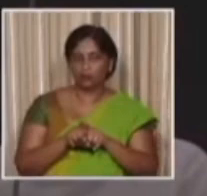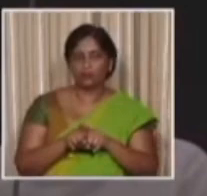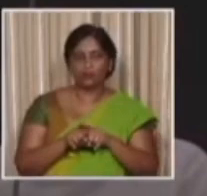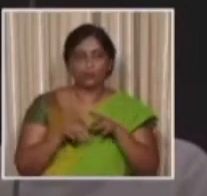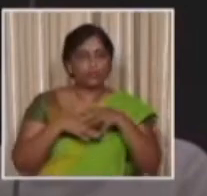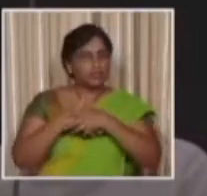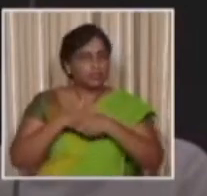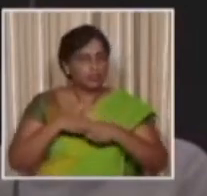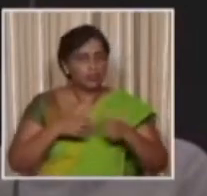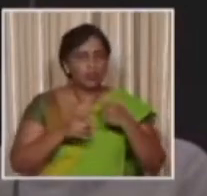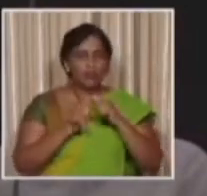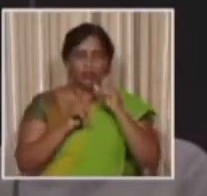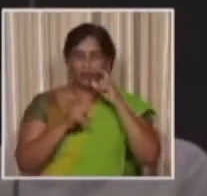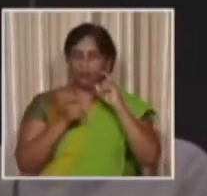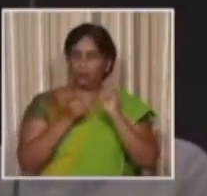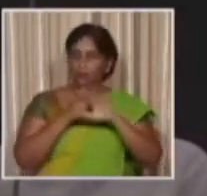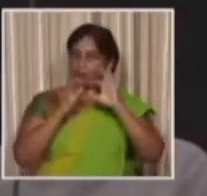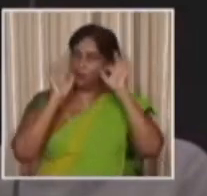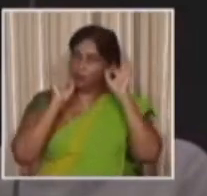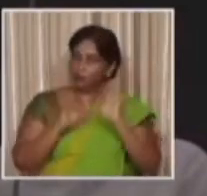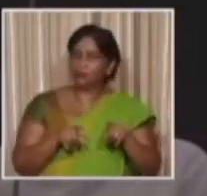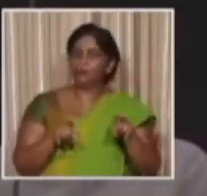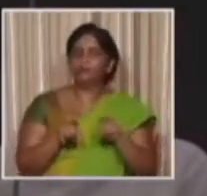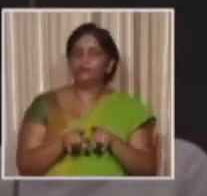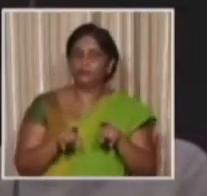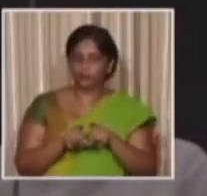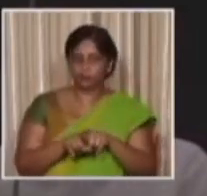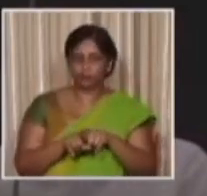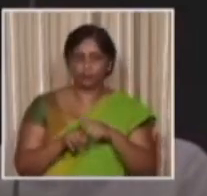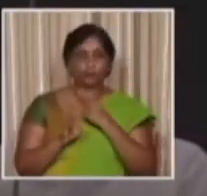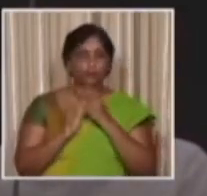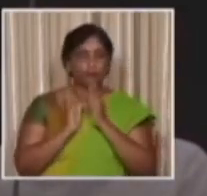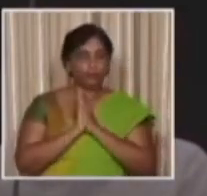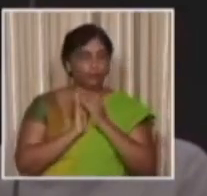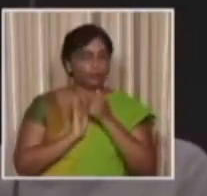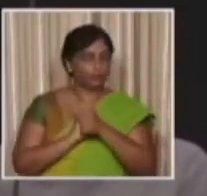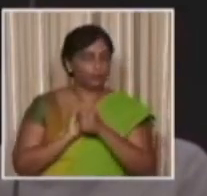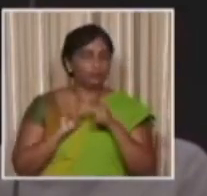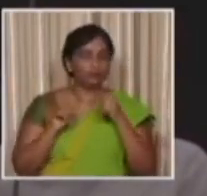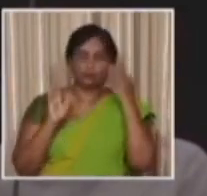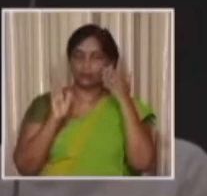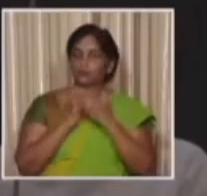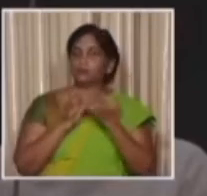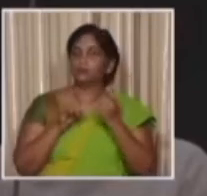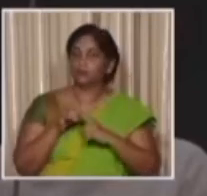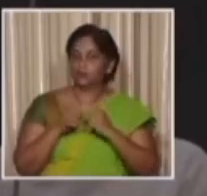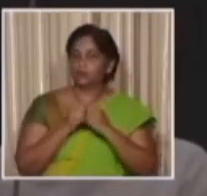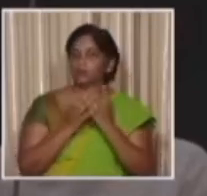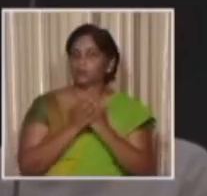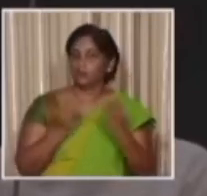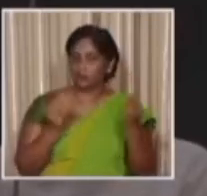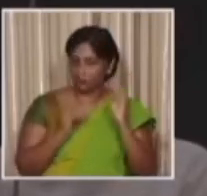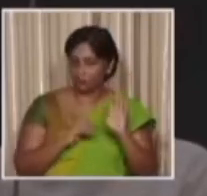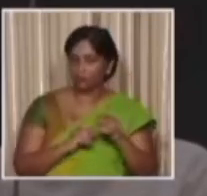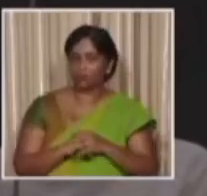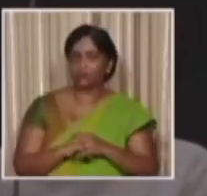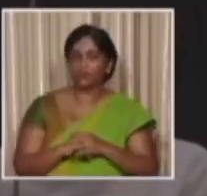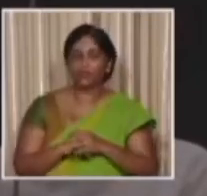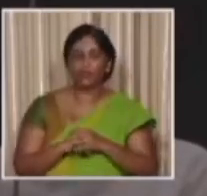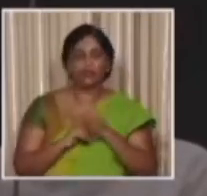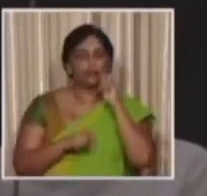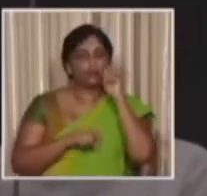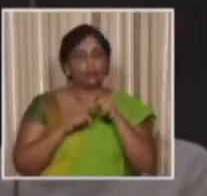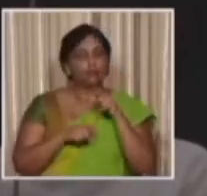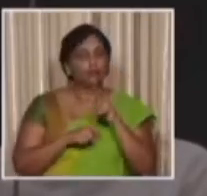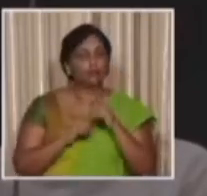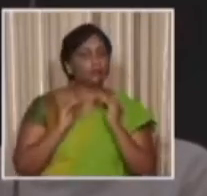முறையிலே அந்த மூது மகா விகார என்கின்ற அந்த பிரச்சனையை தீர்த்து ஒரு வர்த்தமானி அறிவித்தலூடாக அங்குள்ள மக்கள் அவர்களுடைய வாழ்விடங்களில் நிம்மதியாக